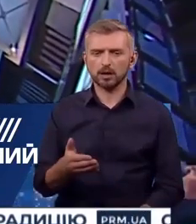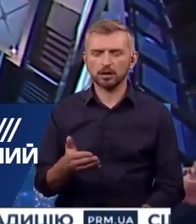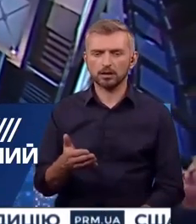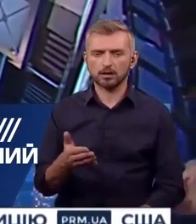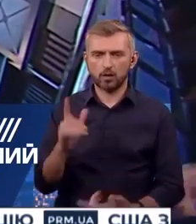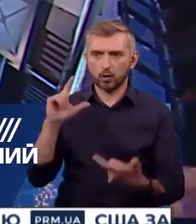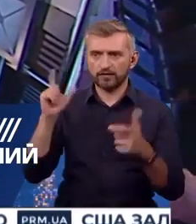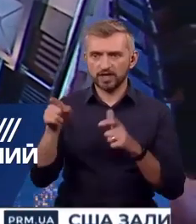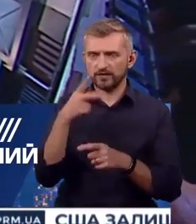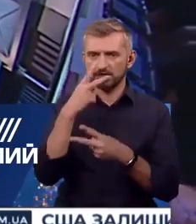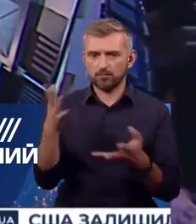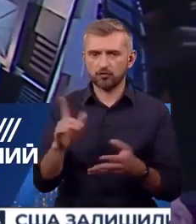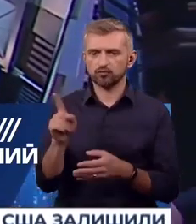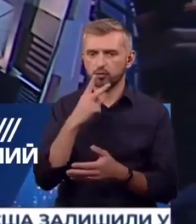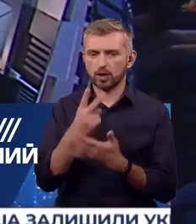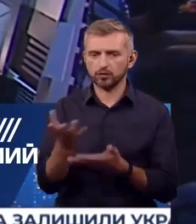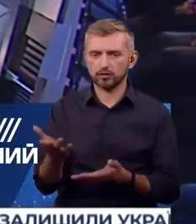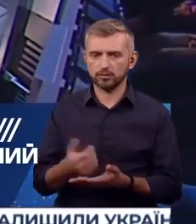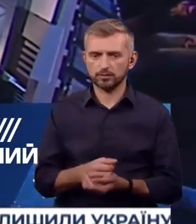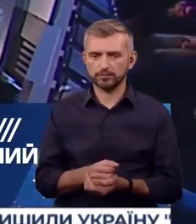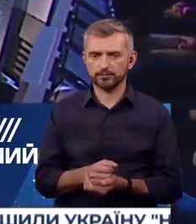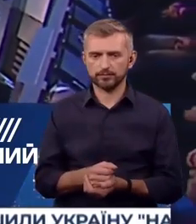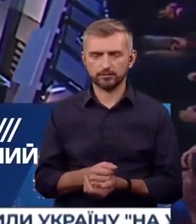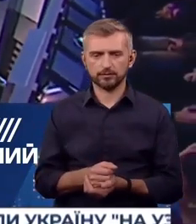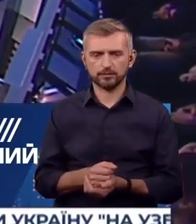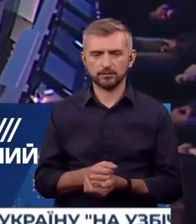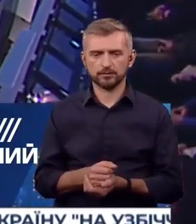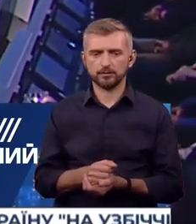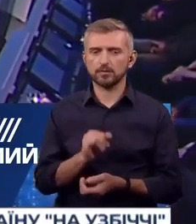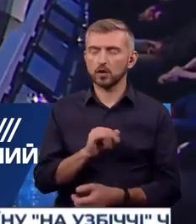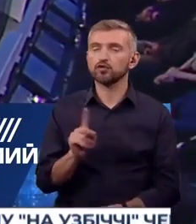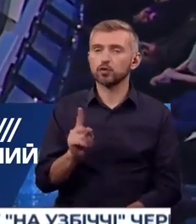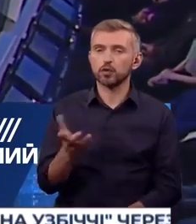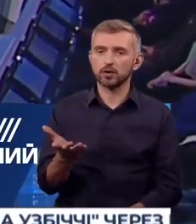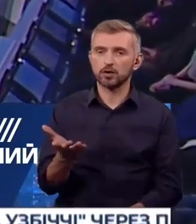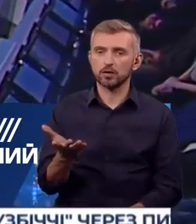Розверніться, ви ж не бачите, що показується. І що?